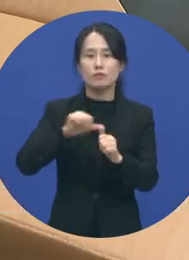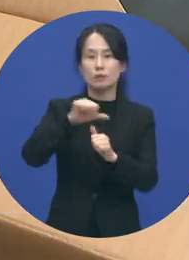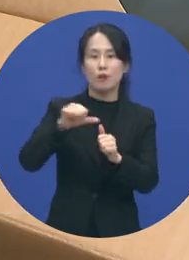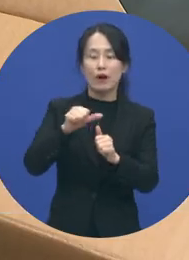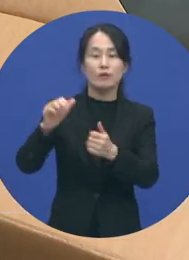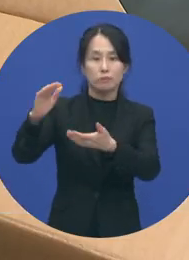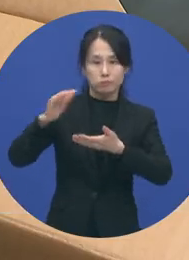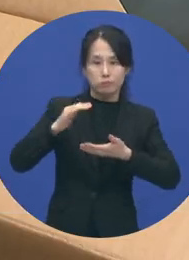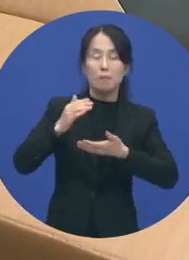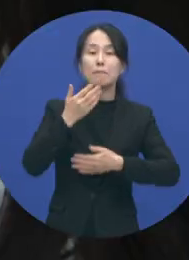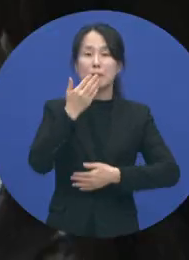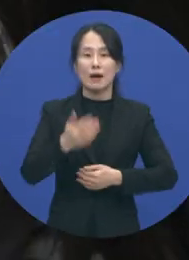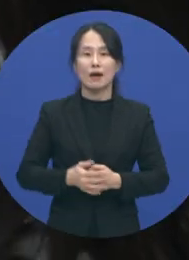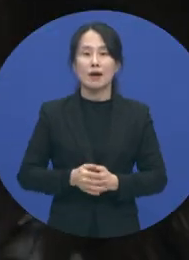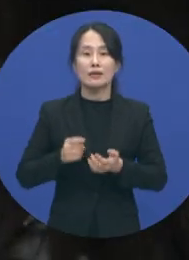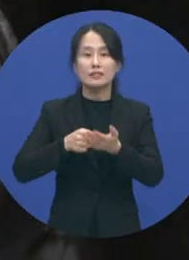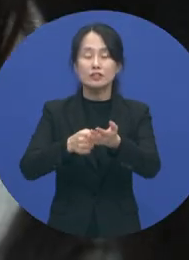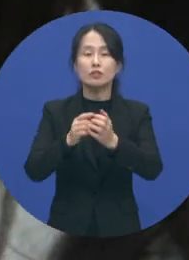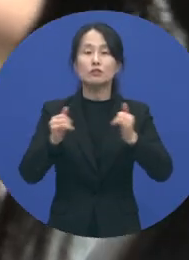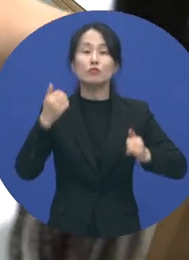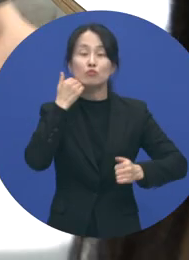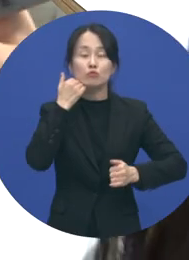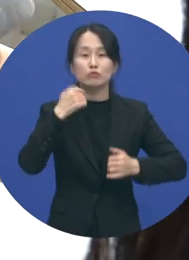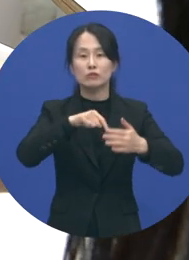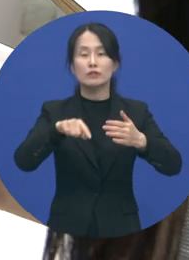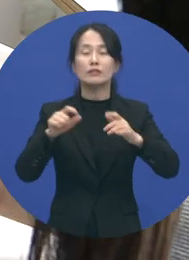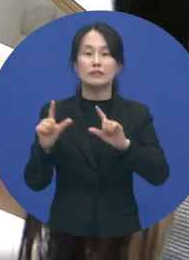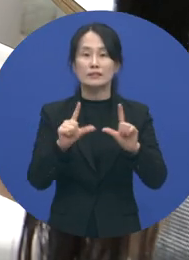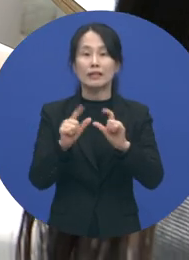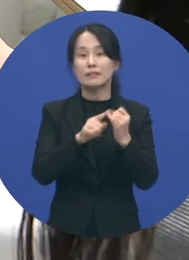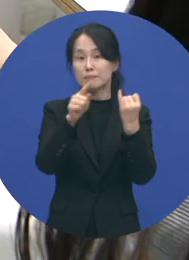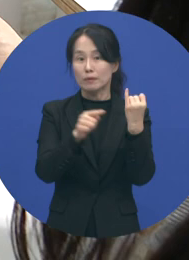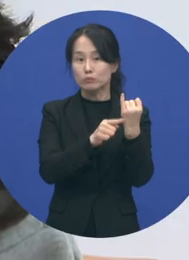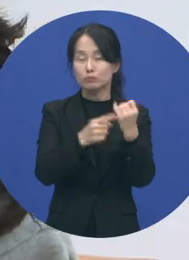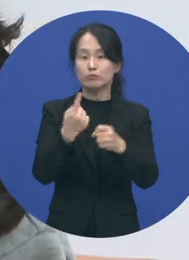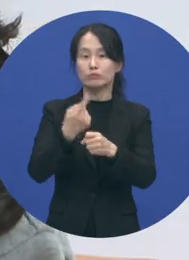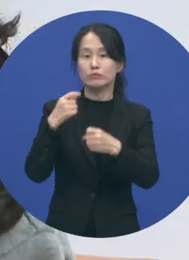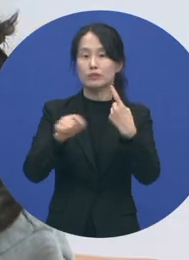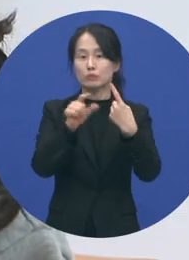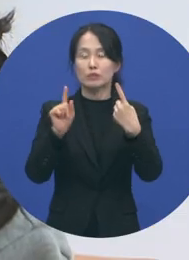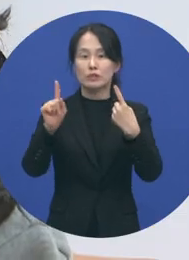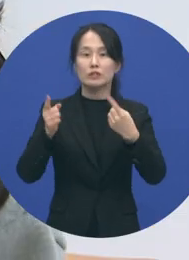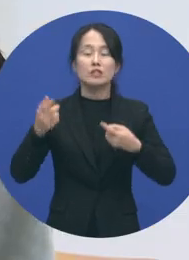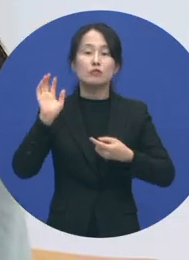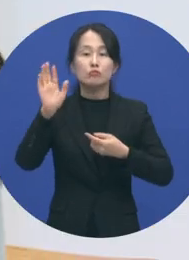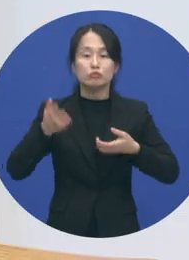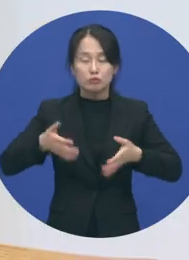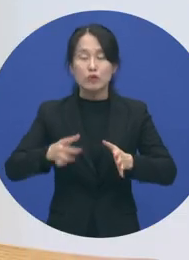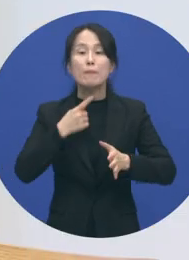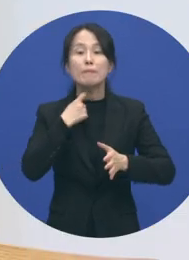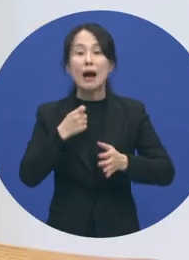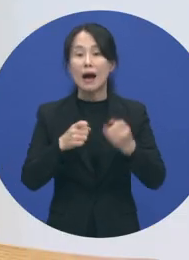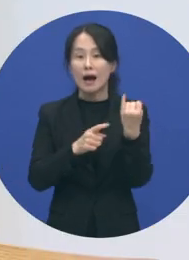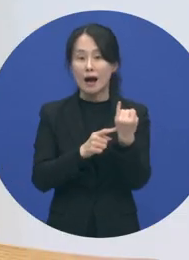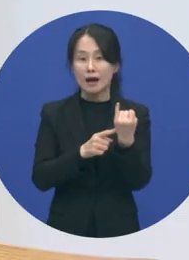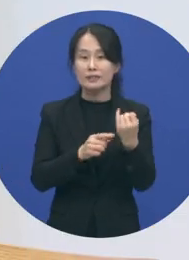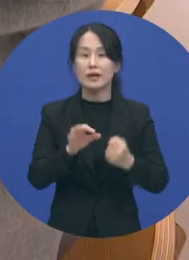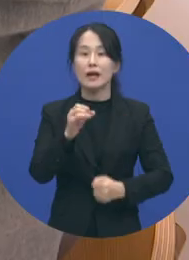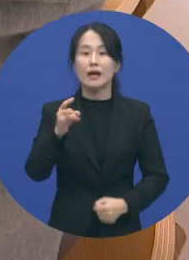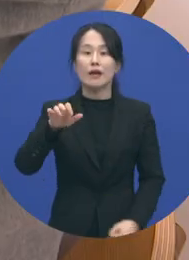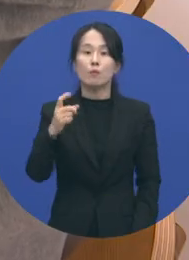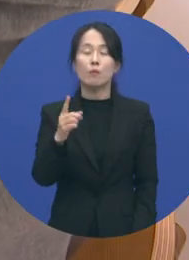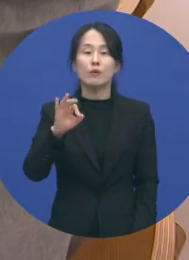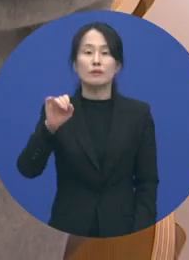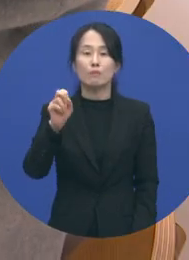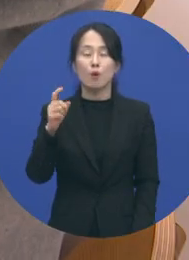꾸러미를 배송받을 수 있습니다 신청 대상은 돈의 거주 중인 임신부와 지난해 1월 1일 이후에 출산한 모이며